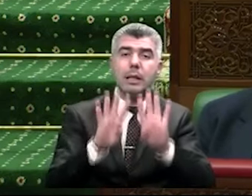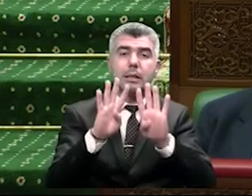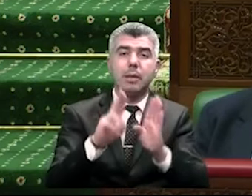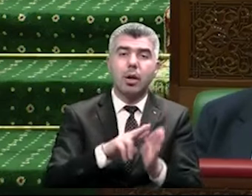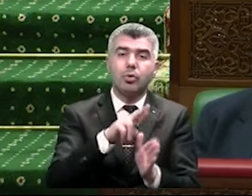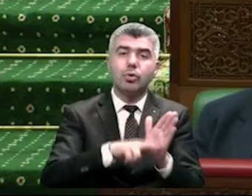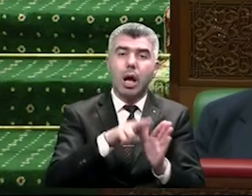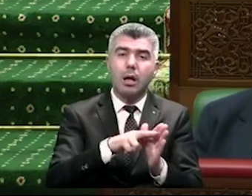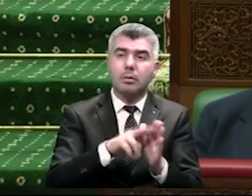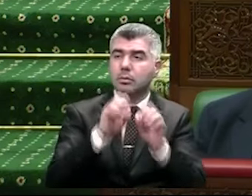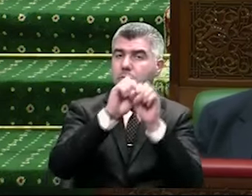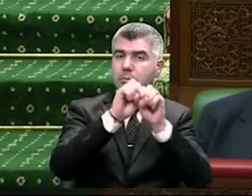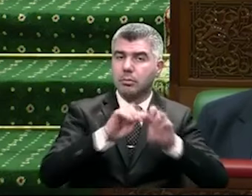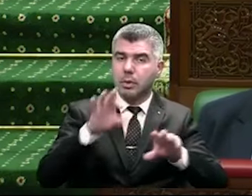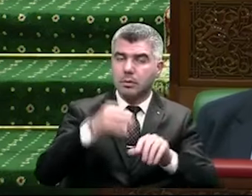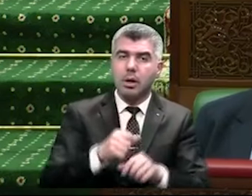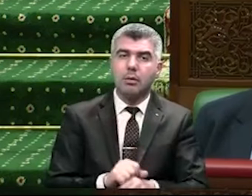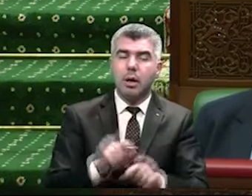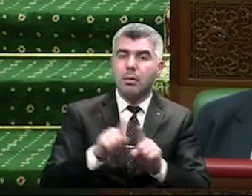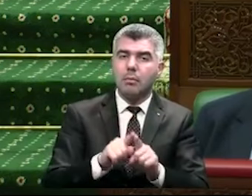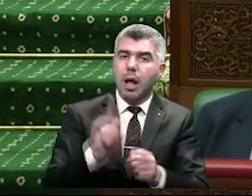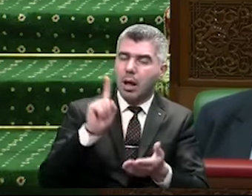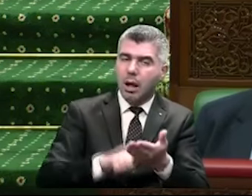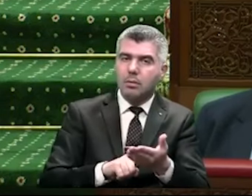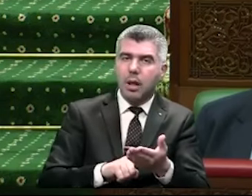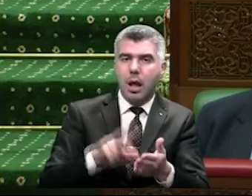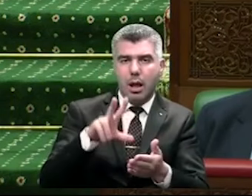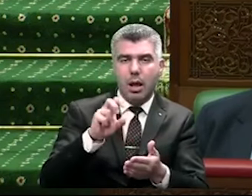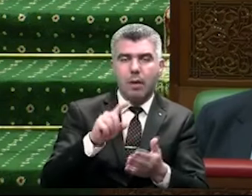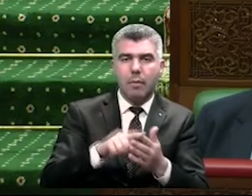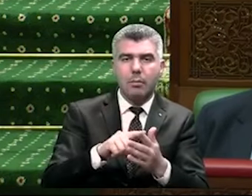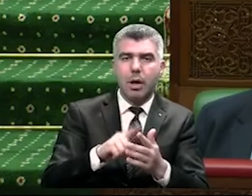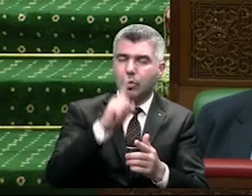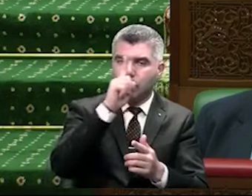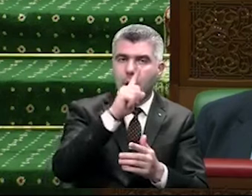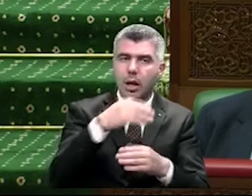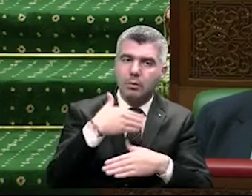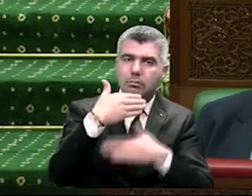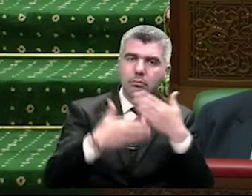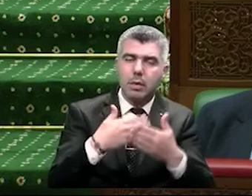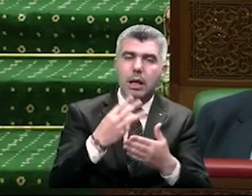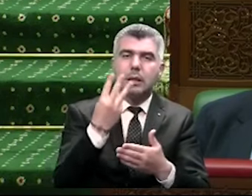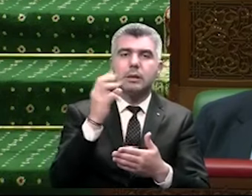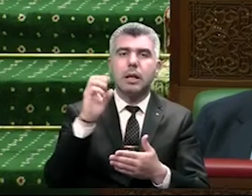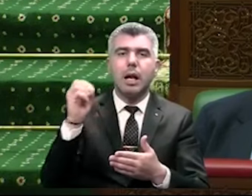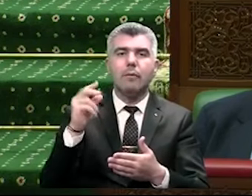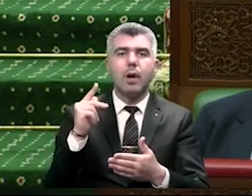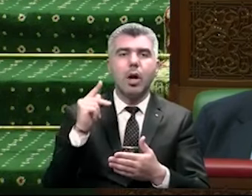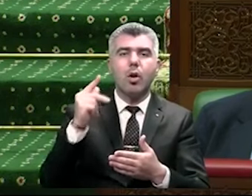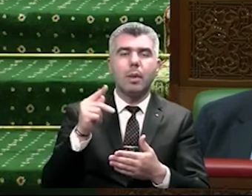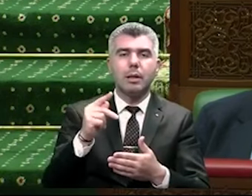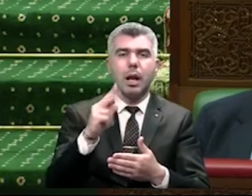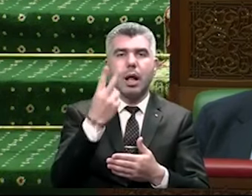ايمان بانكم ستبدل قصار جهدكم من اجل الوصول الى بلوغ 3000 ر من شبكه طرق السيار في افق